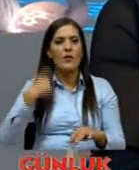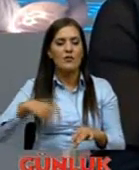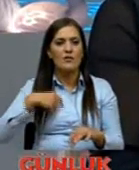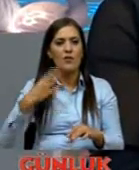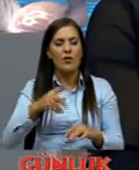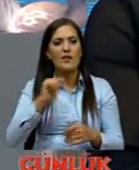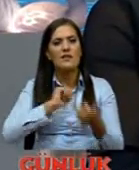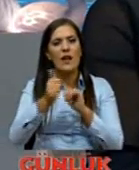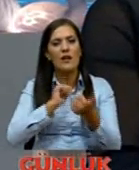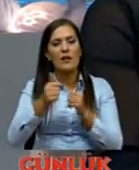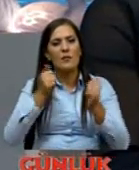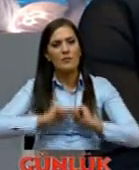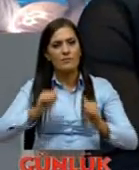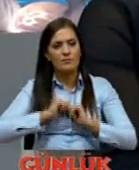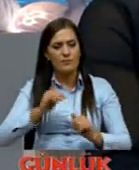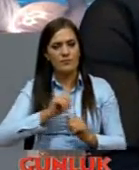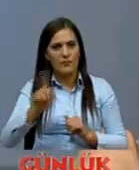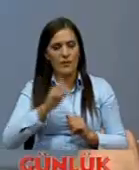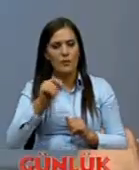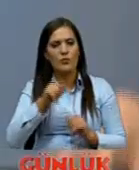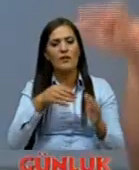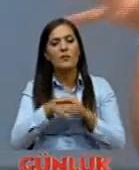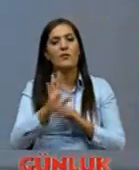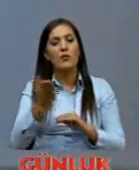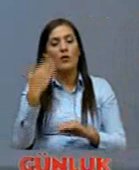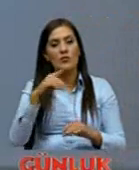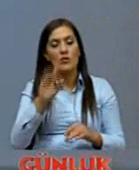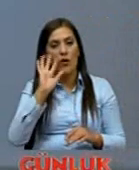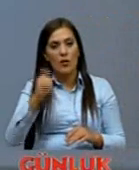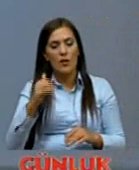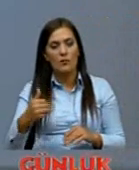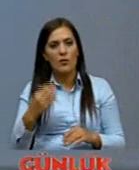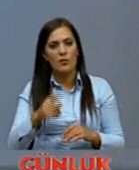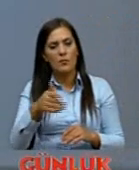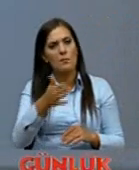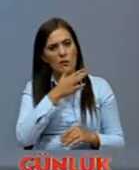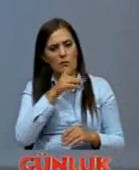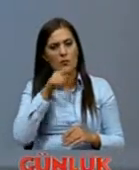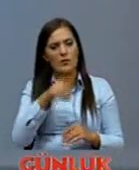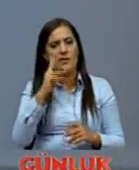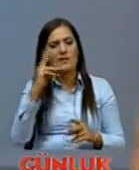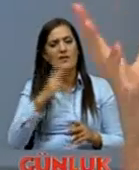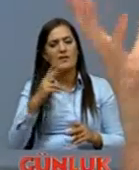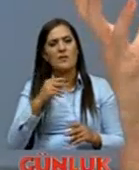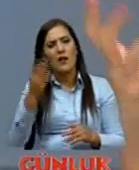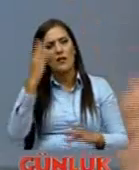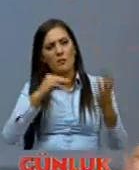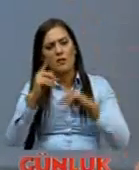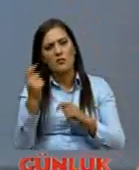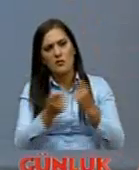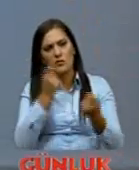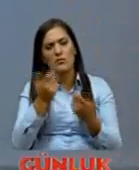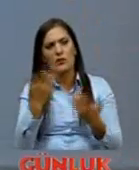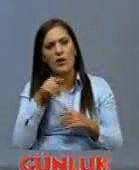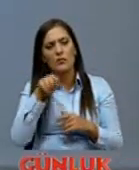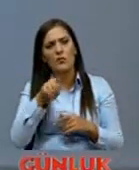olarak antrenmanlarımız olacak bunun yanı sıra. İşte buna girmeden önce ki püf noktaları bunlar, ben biliyorum. İzleyicilerimiz tabii anlamaya çalışıyorlar